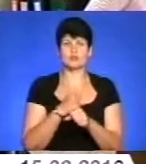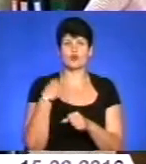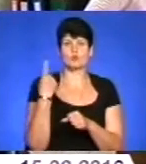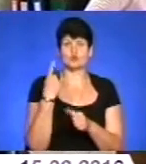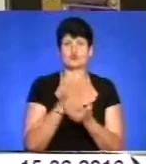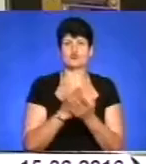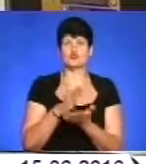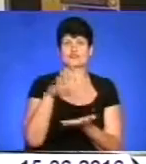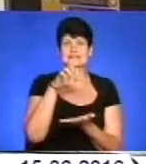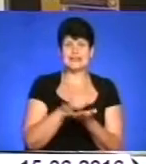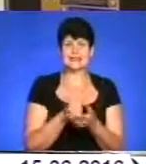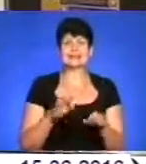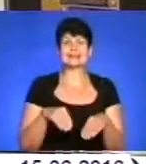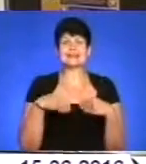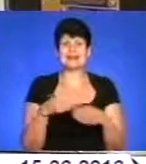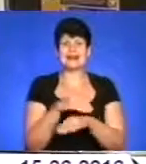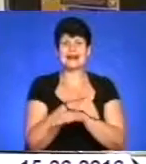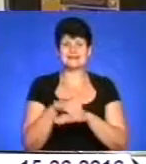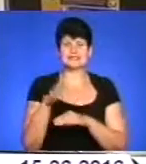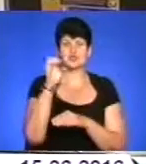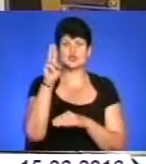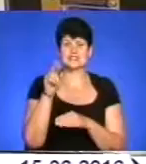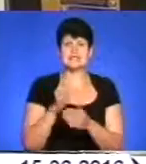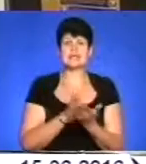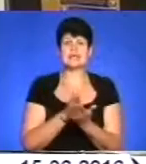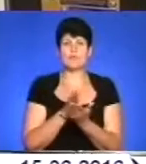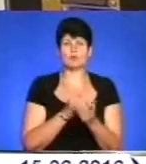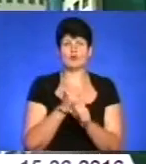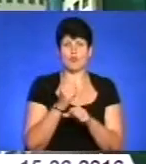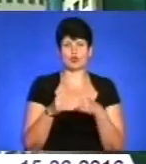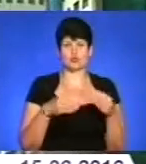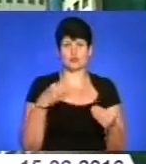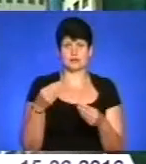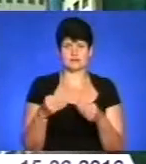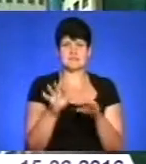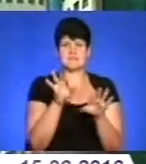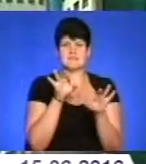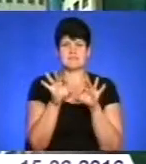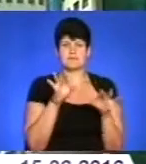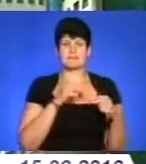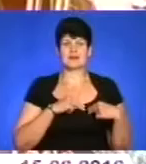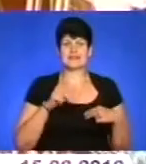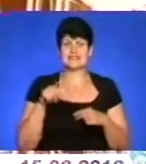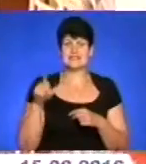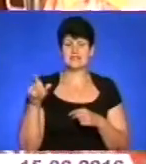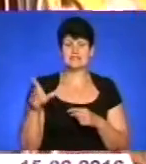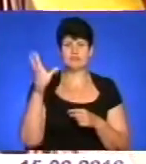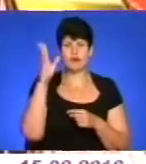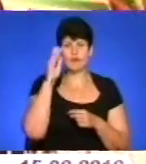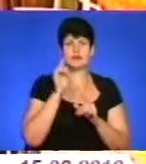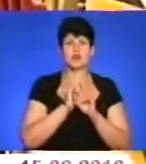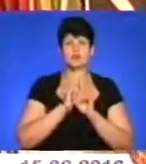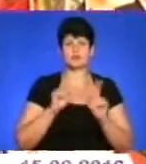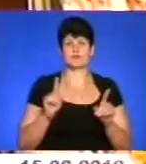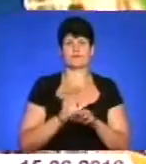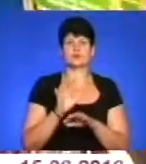служби зайнятості – надання адресних соціальних послуг роботодавцям, добір працівників з урахуванням особливостей